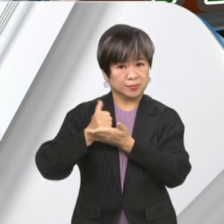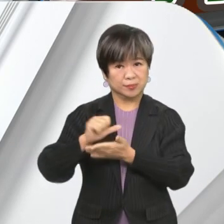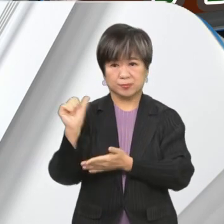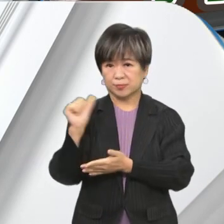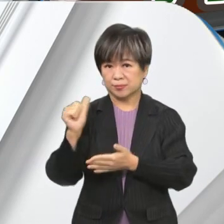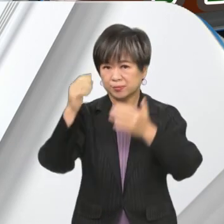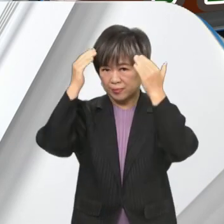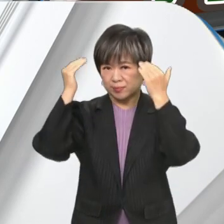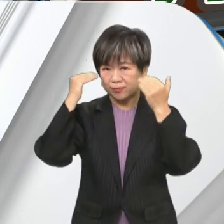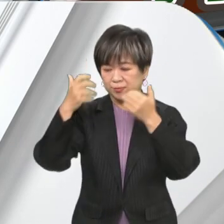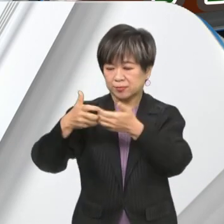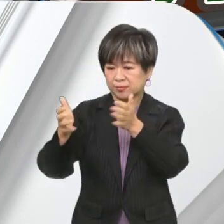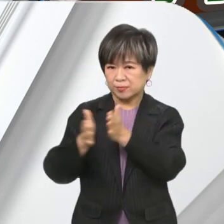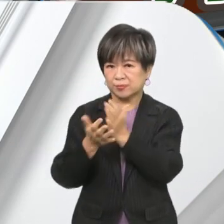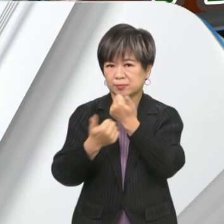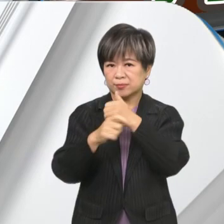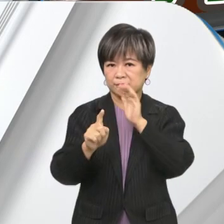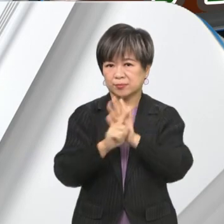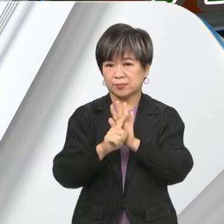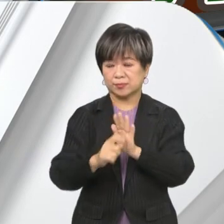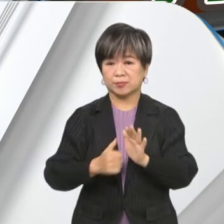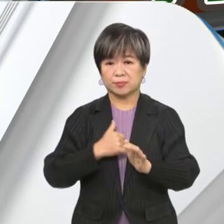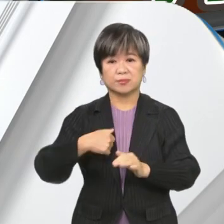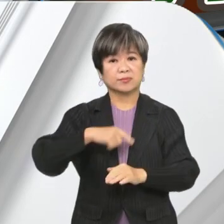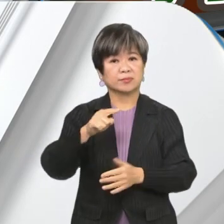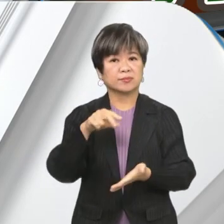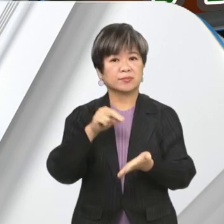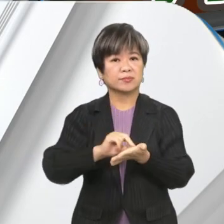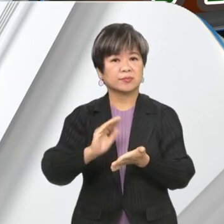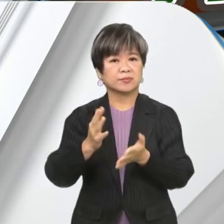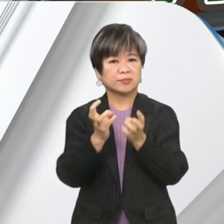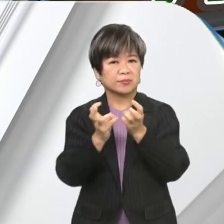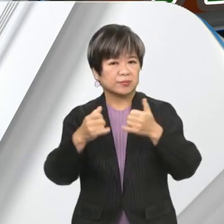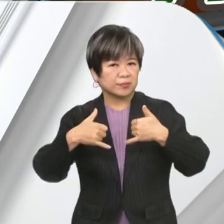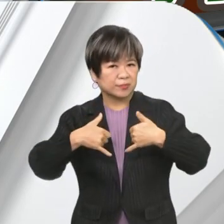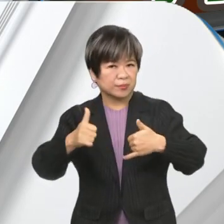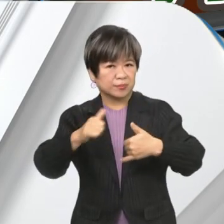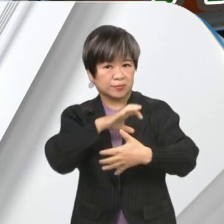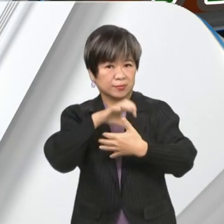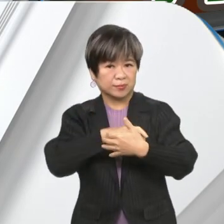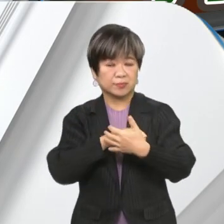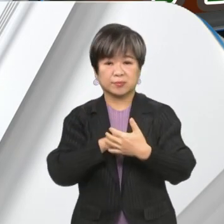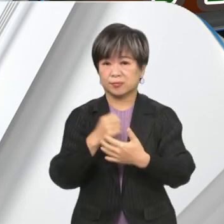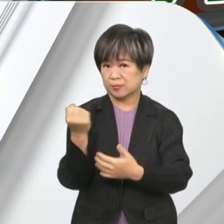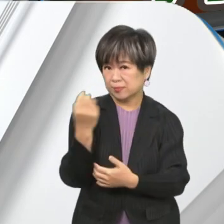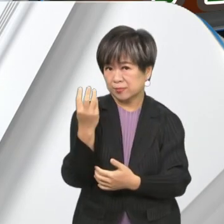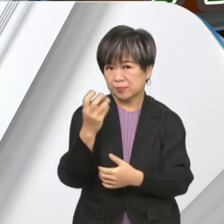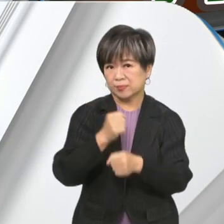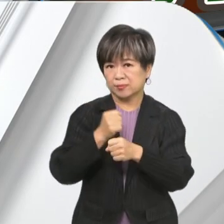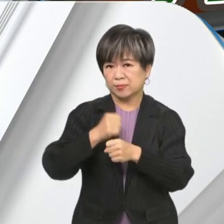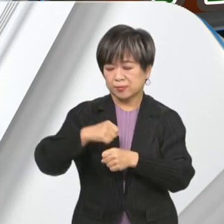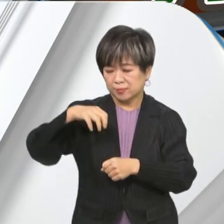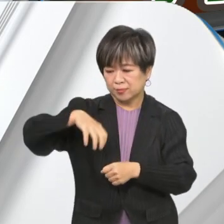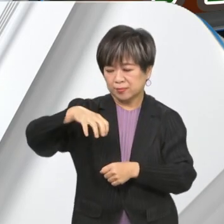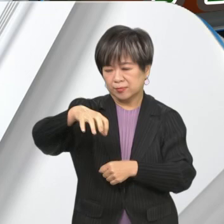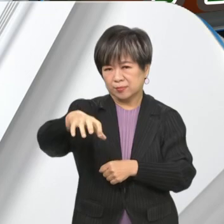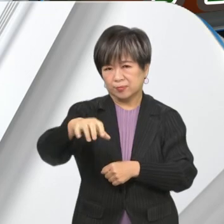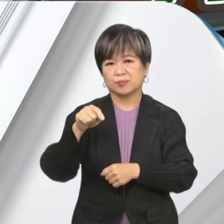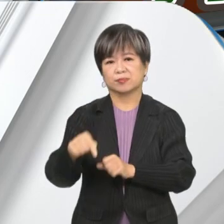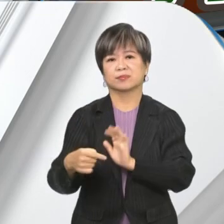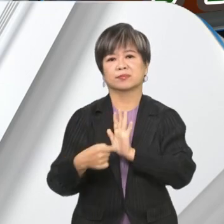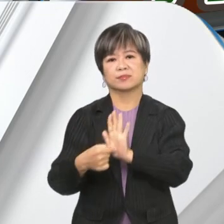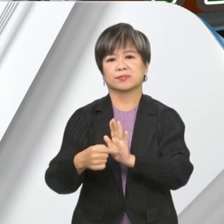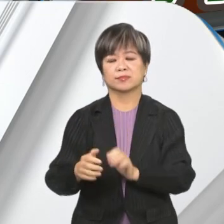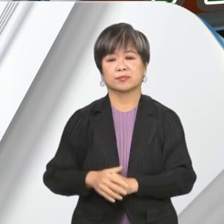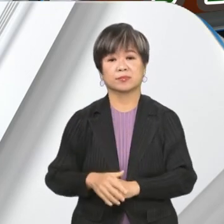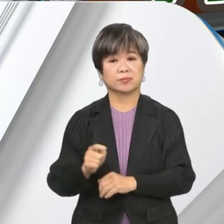国葡萄组织同代表，实际去到种植线路，其中的三条又是工作站的示范路线。